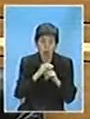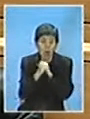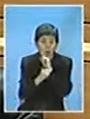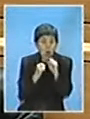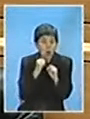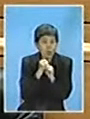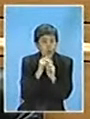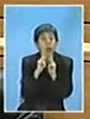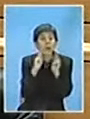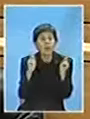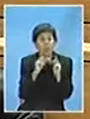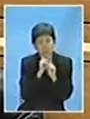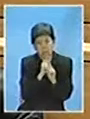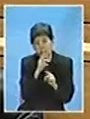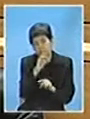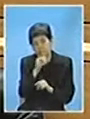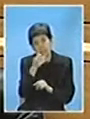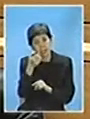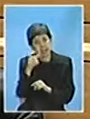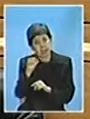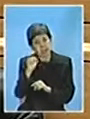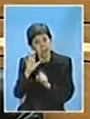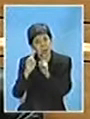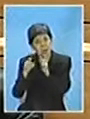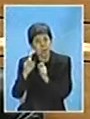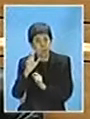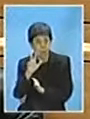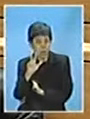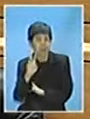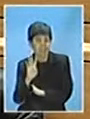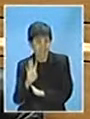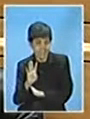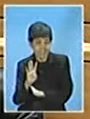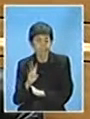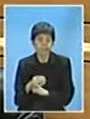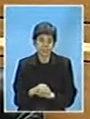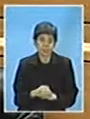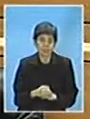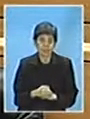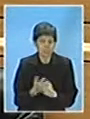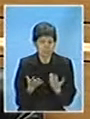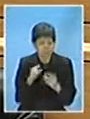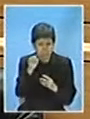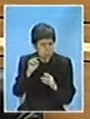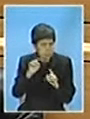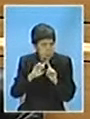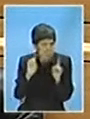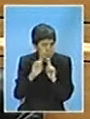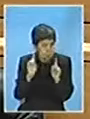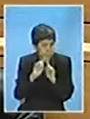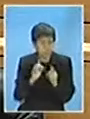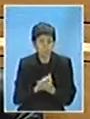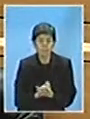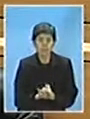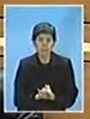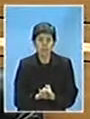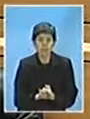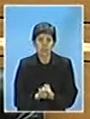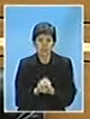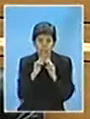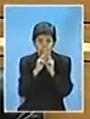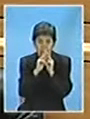ของกรรมการตามมาตรา15วงเล็บ3วงเล็บ4มันไม่เหมือนกันนะครับโดยเฉพาะกร